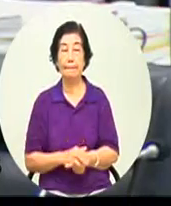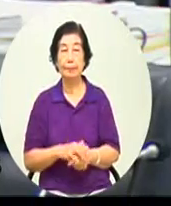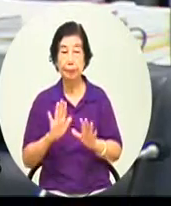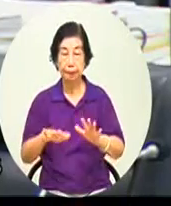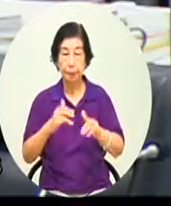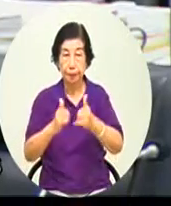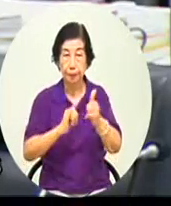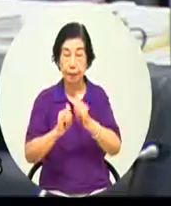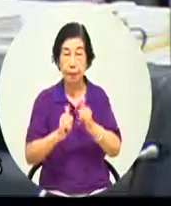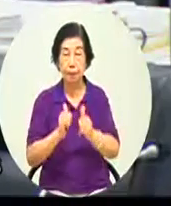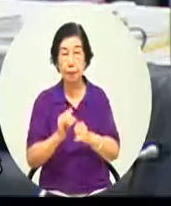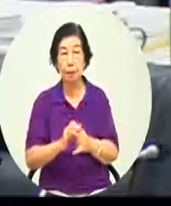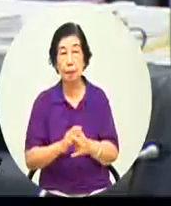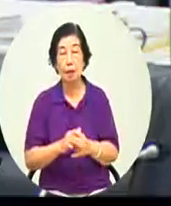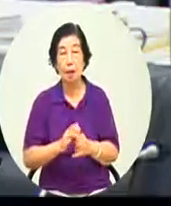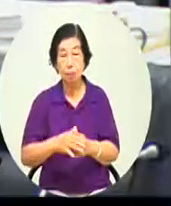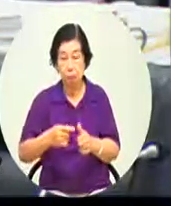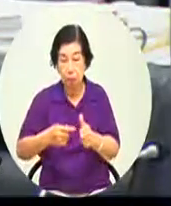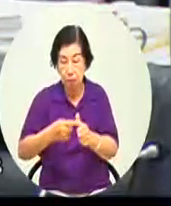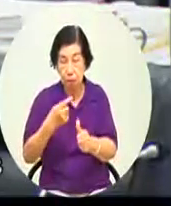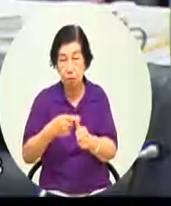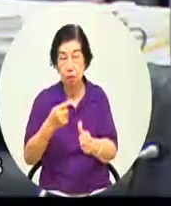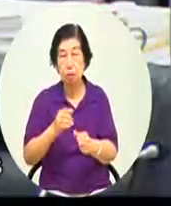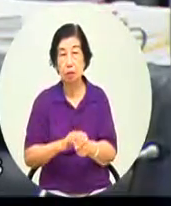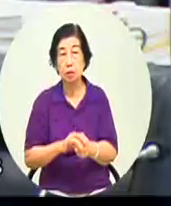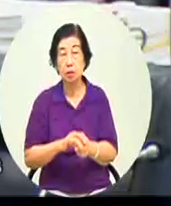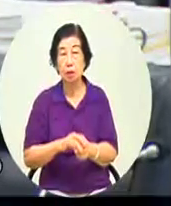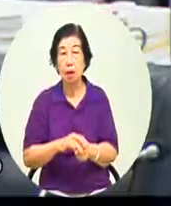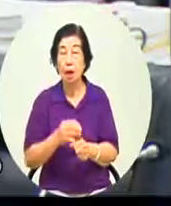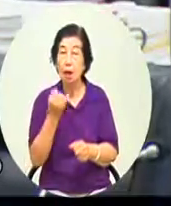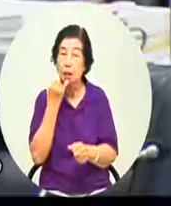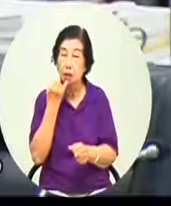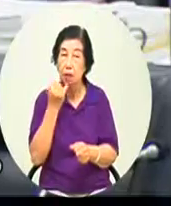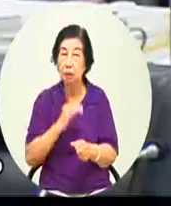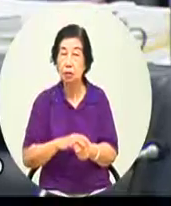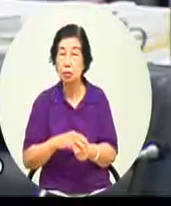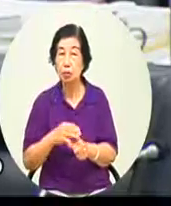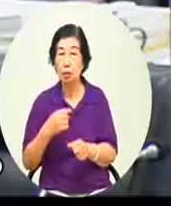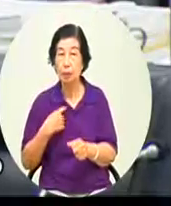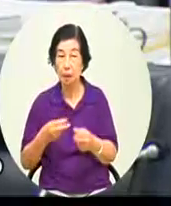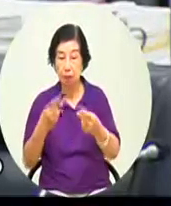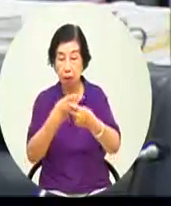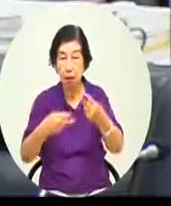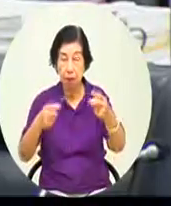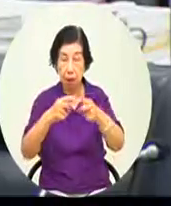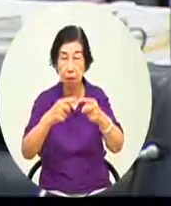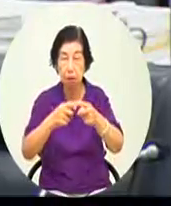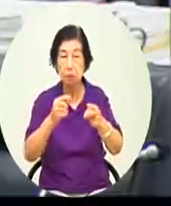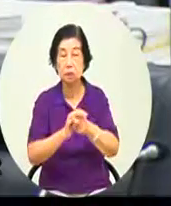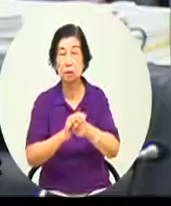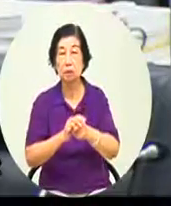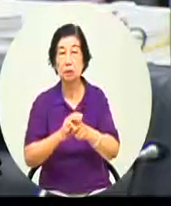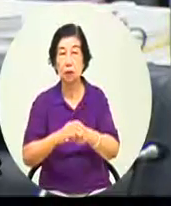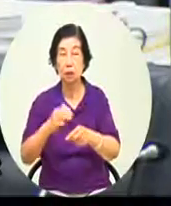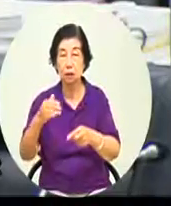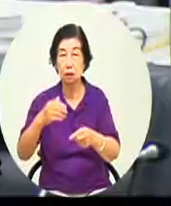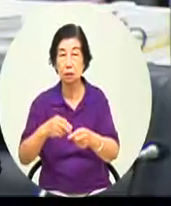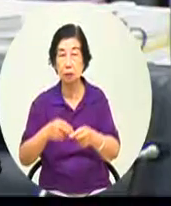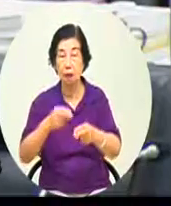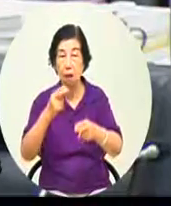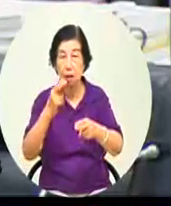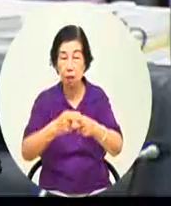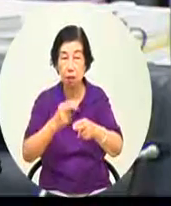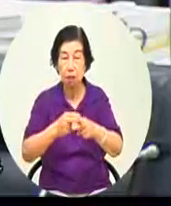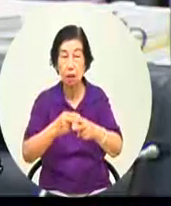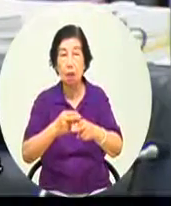为他也可以事先先经过，哈，我们消费者的同意，可能先用信用卡、好电子钱包各方面先付费同意之